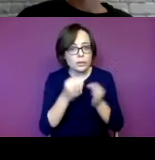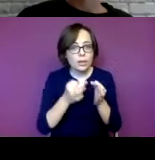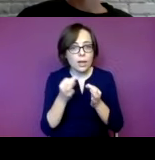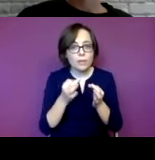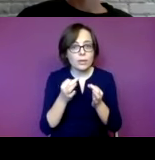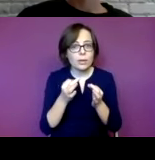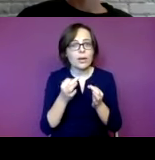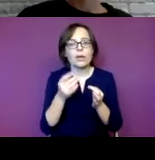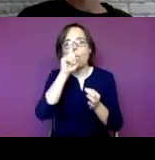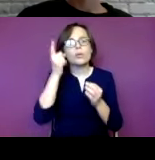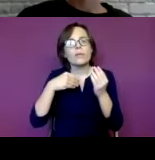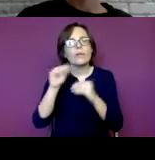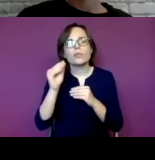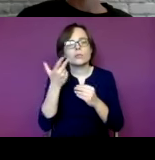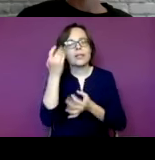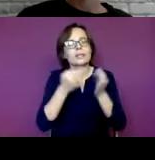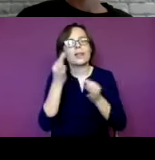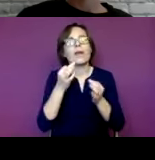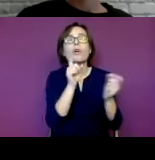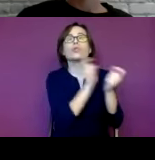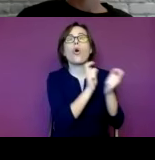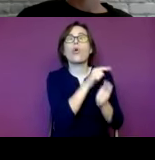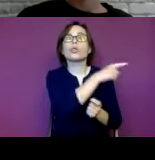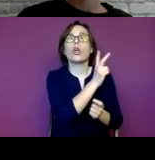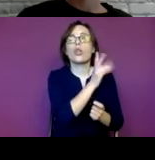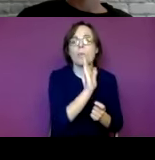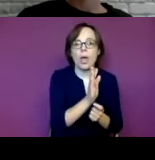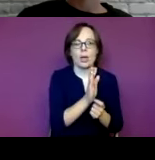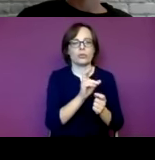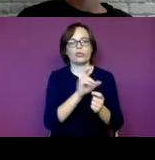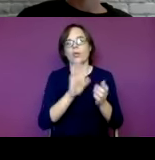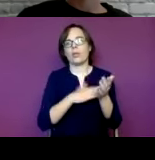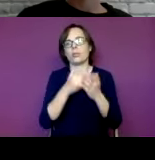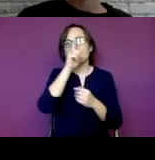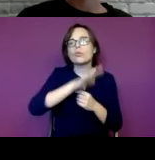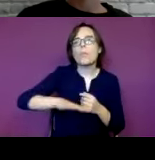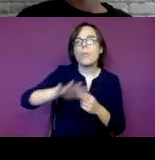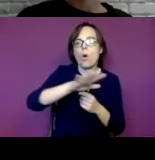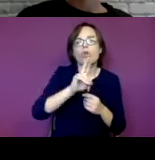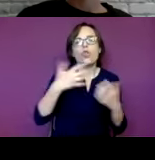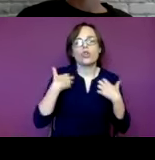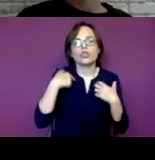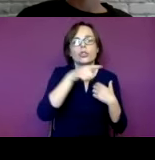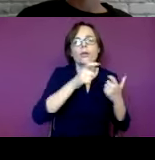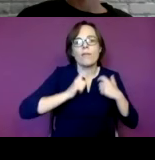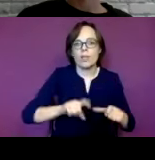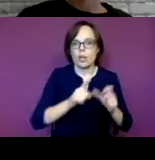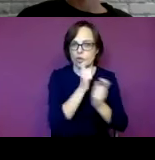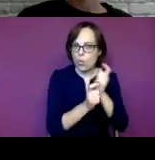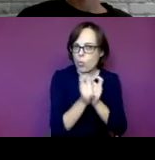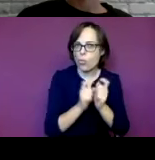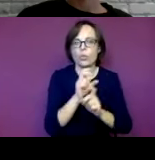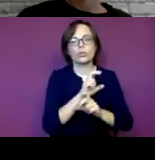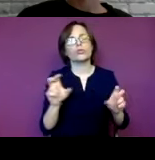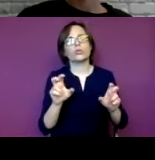ich sąsiadem, jaka to jest społeczność, czy to jest społeczność skonfliktowana, czy to jest społeczność nieskonfliktowana, jakie, no,